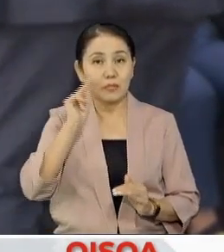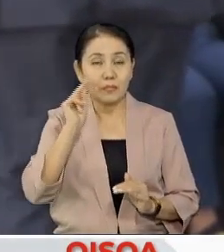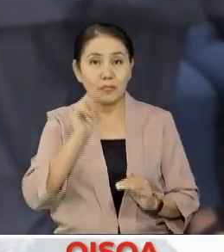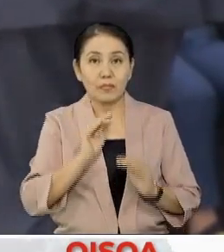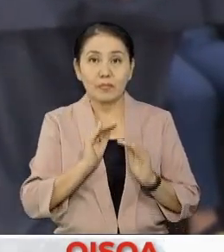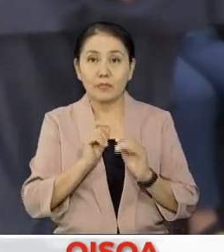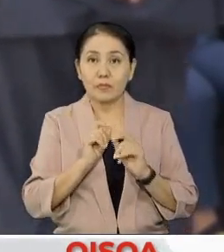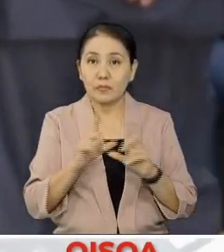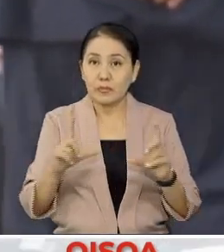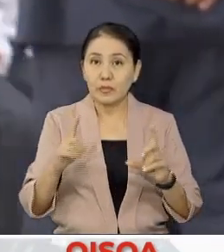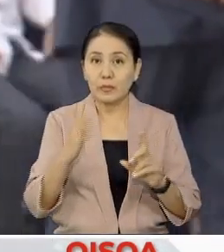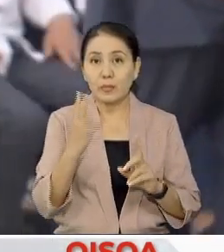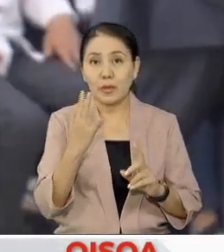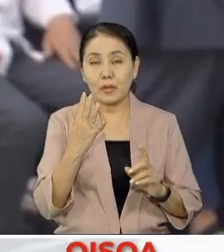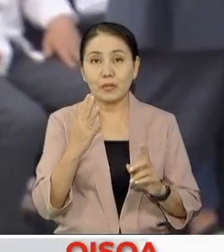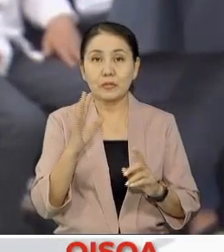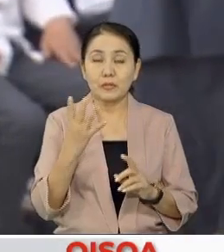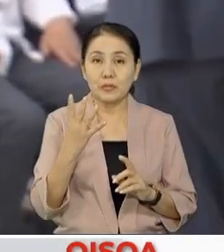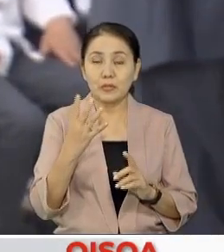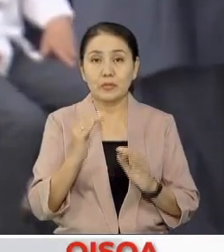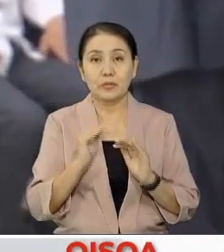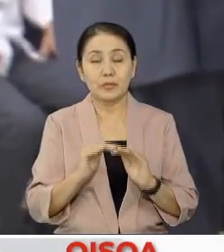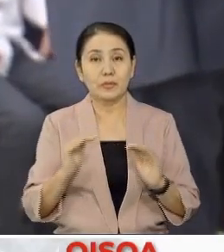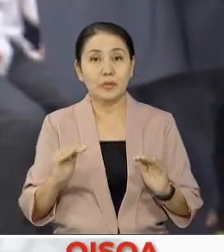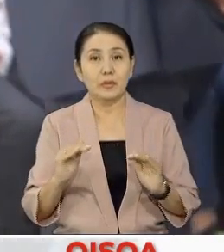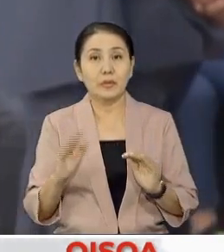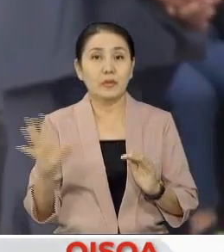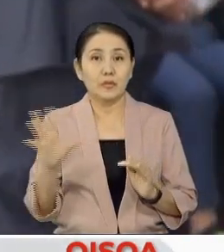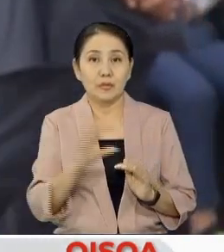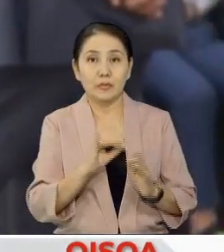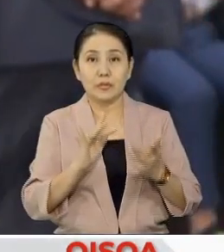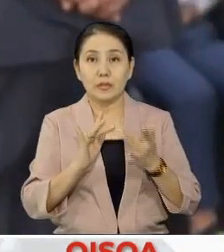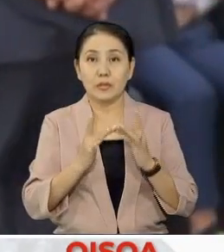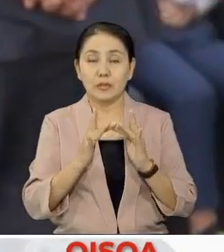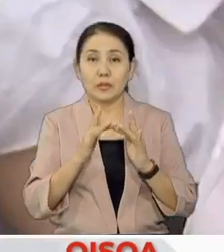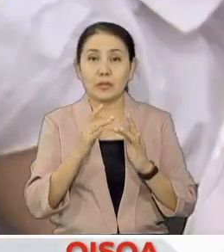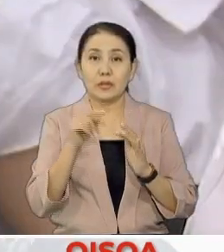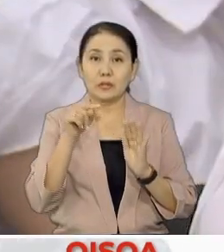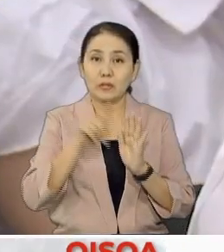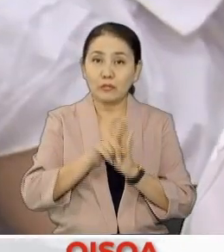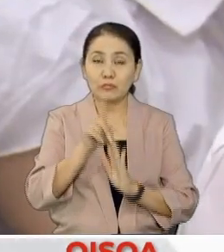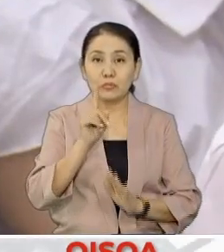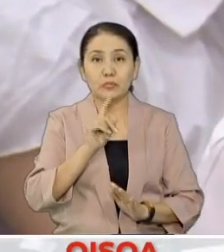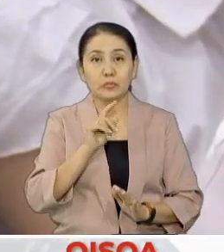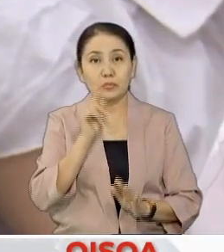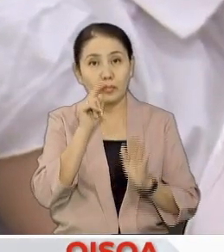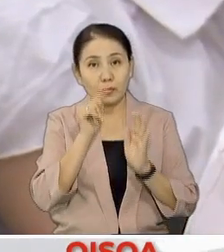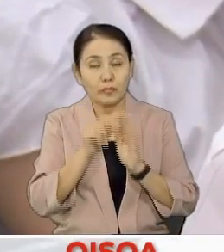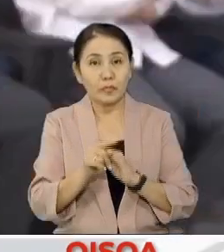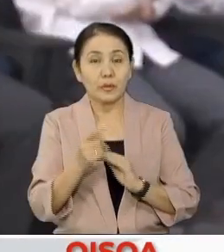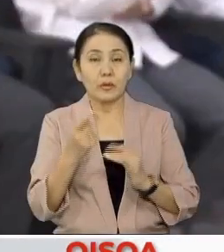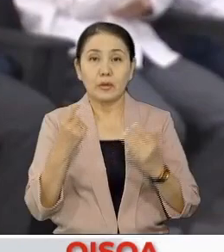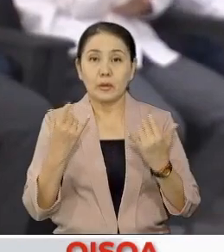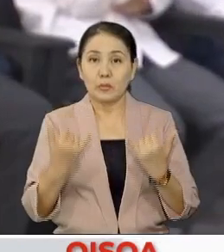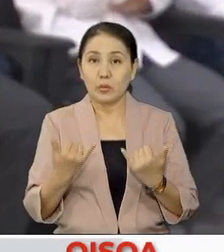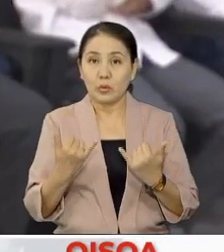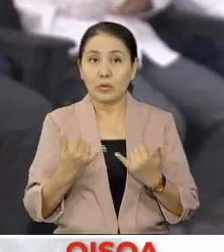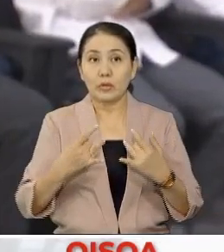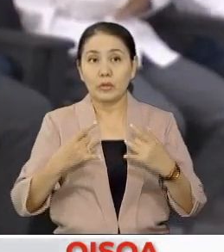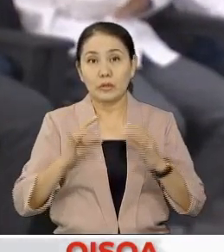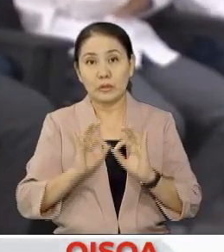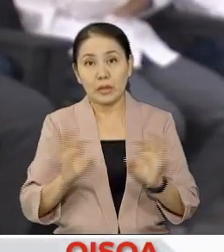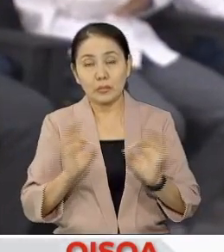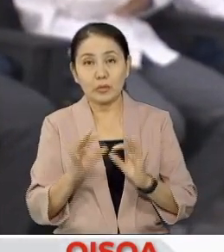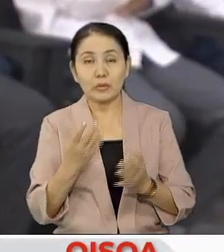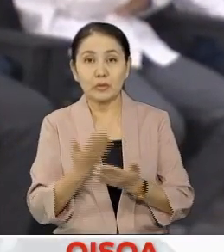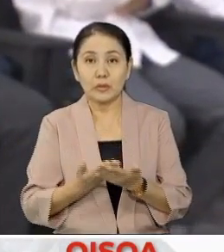shu 5-sinf, 4-sinf yoshidagi o'quvchilarimiz internetdan foydalanishni boshlashmoqda. O'ylaymanki, bugungi tadbirda berilgan har